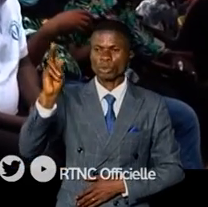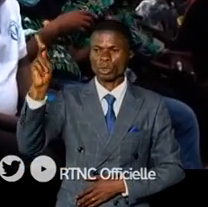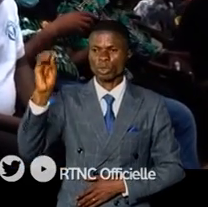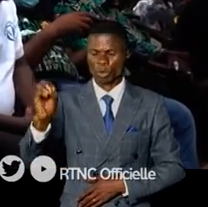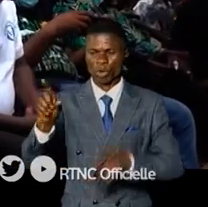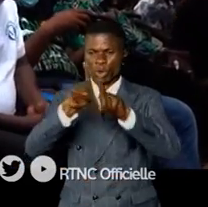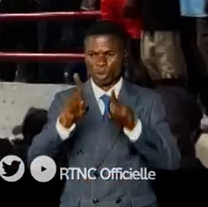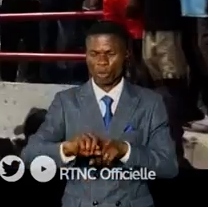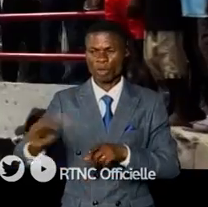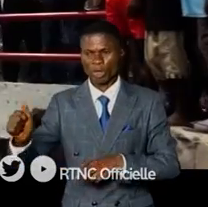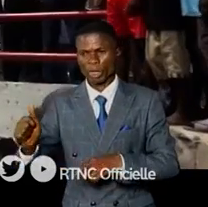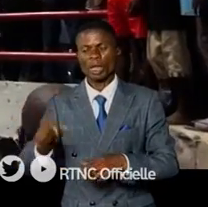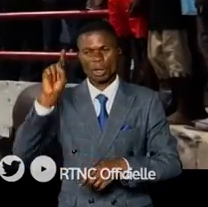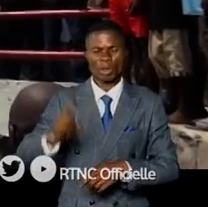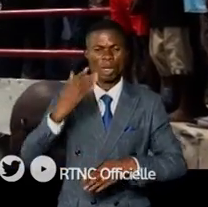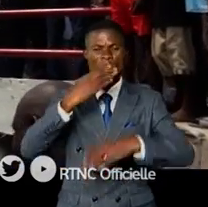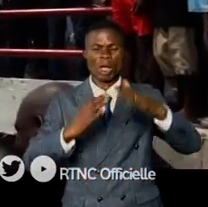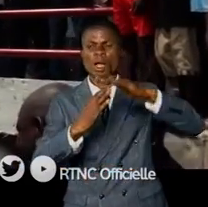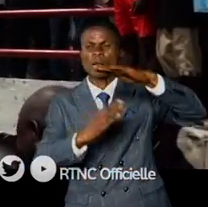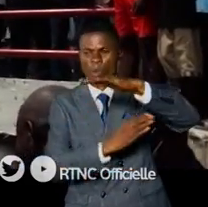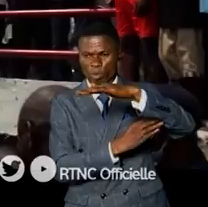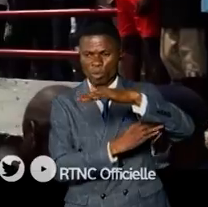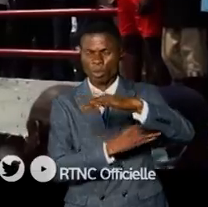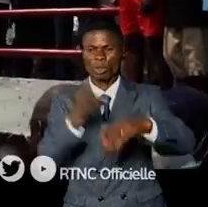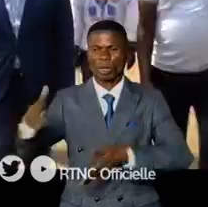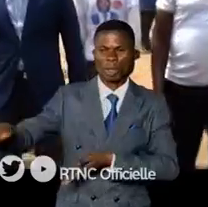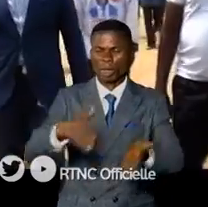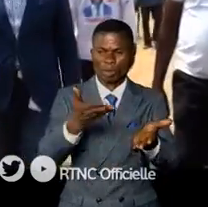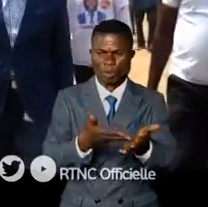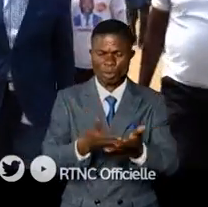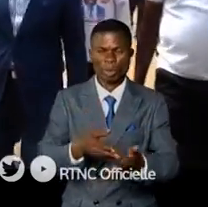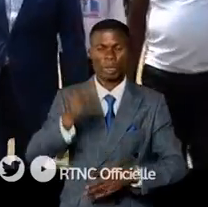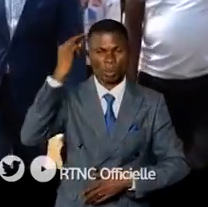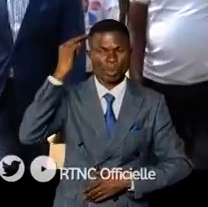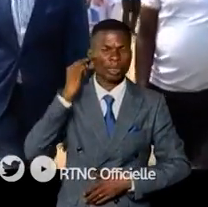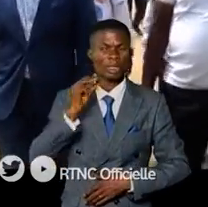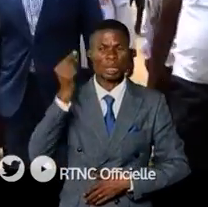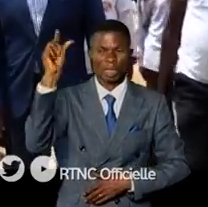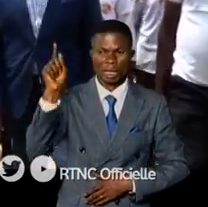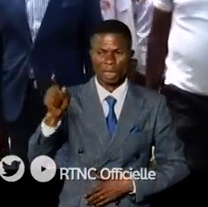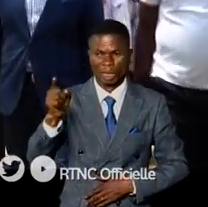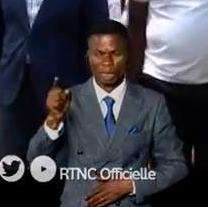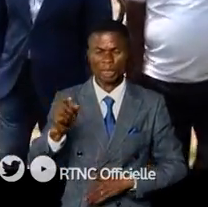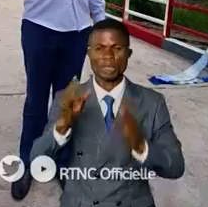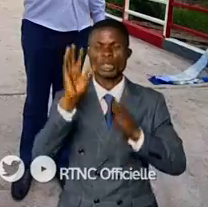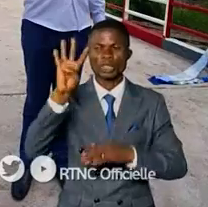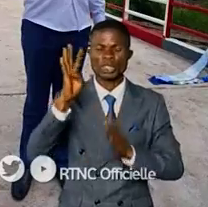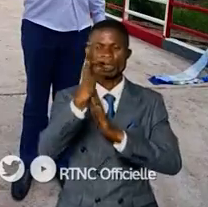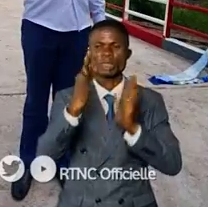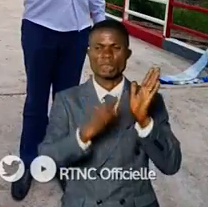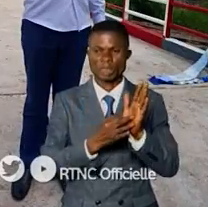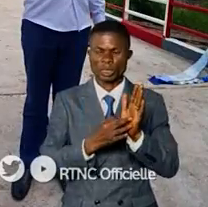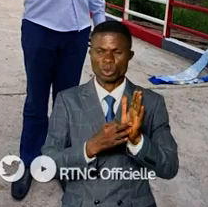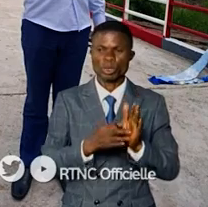de Kimbanseke, il fallait un pont sur la rivière Mikondo. Les voici. Guimi Kulupombo est descendu ce jeudi 18